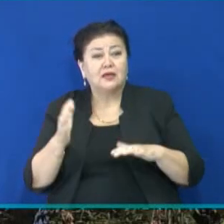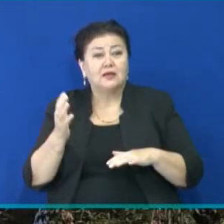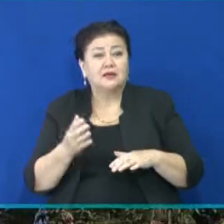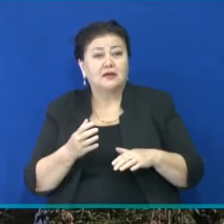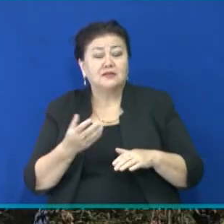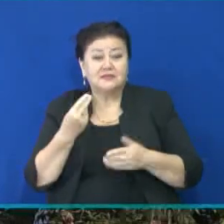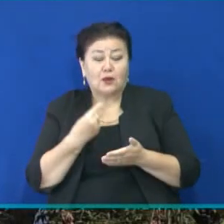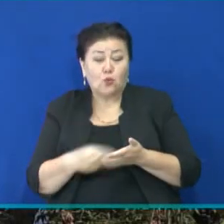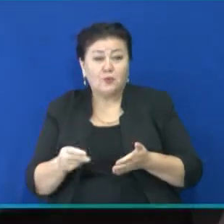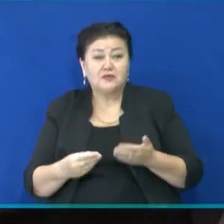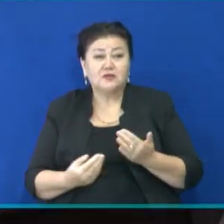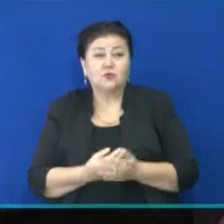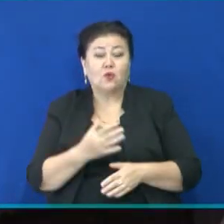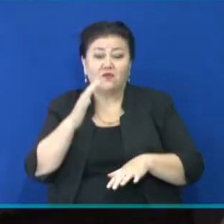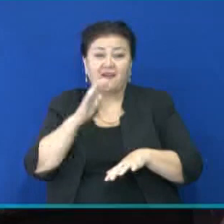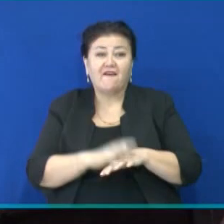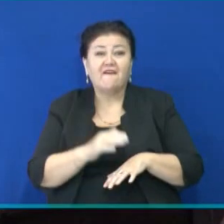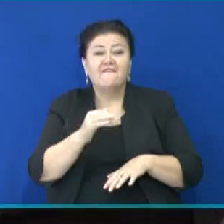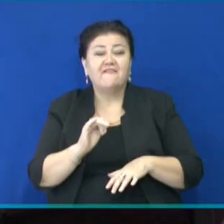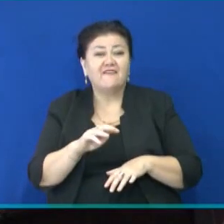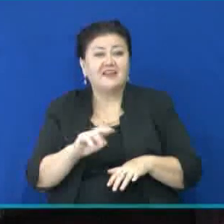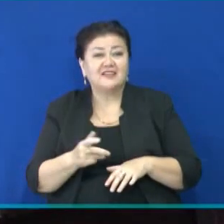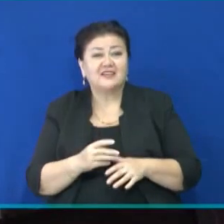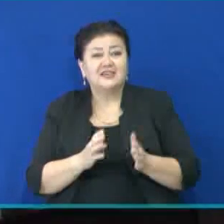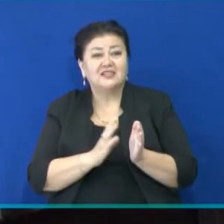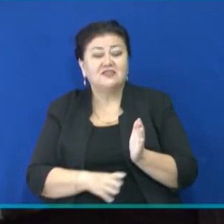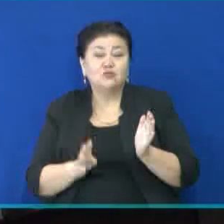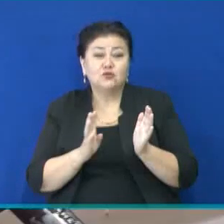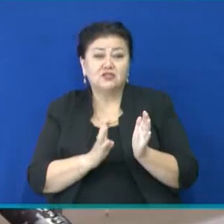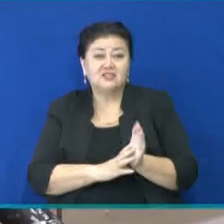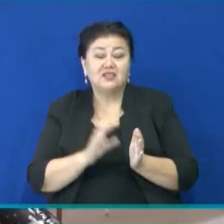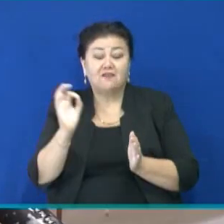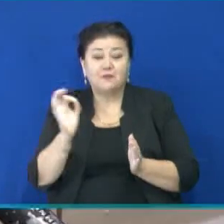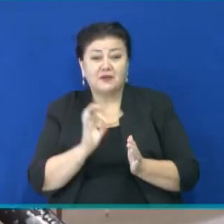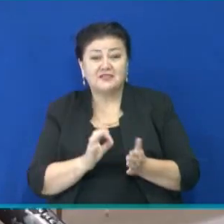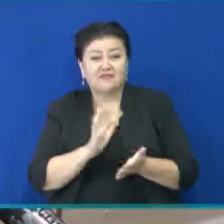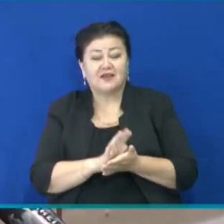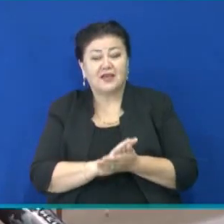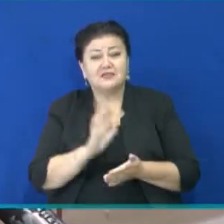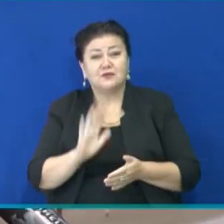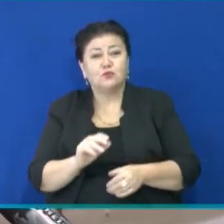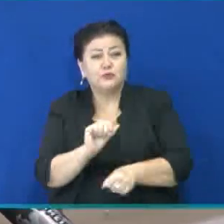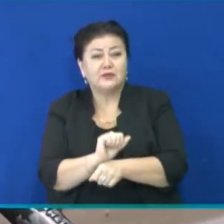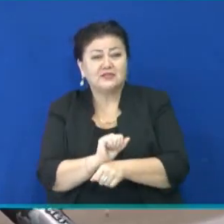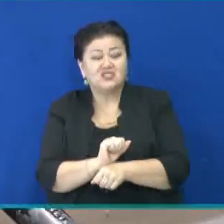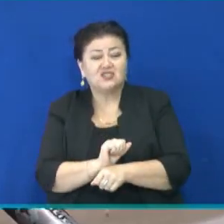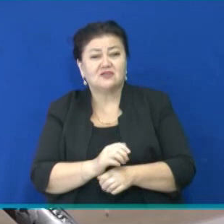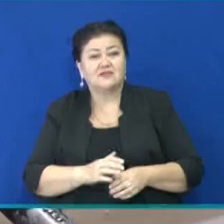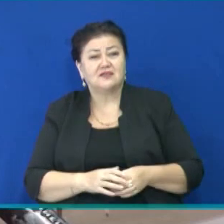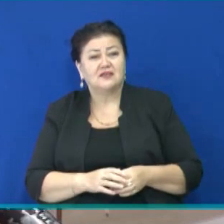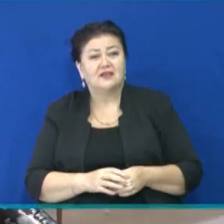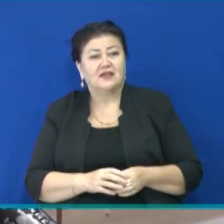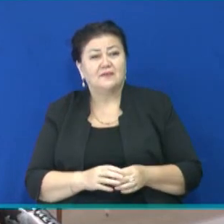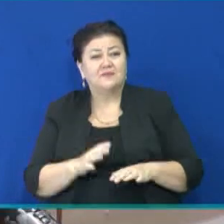жабдықтың электросүзгіштен айырмашылығы мен тиімділігі 99% құрамақ. Сонымен қатар жылу қазандығынымен қоса оның